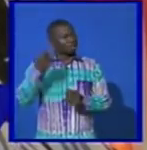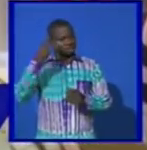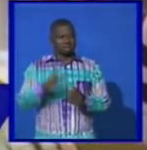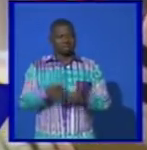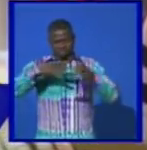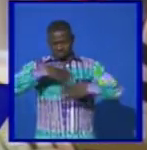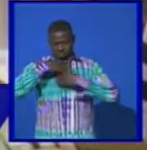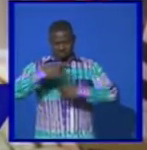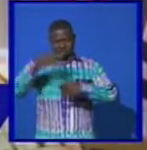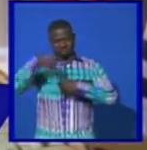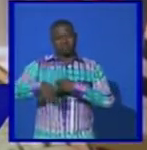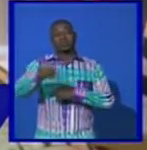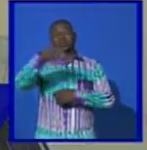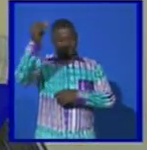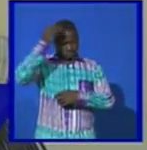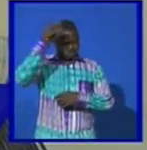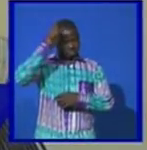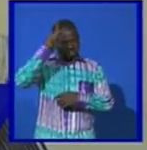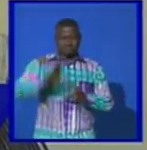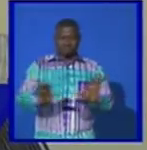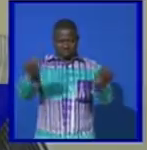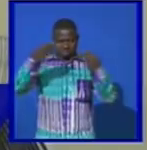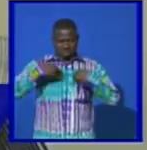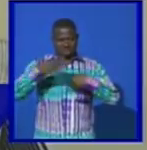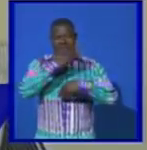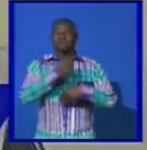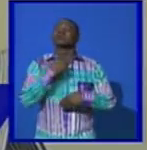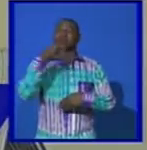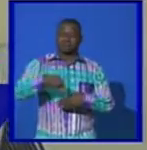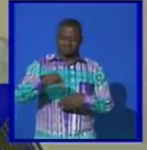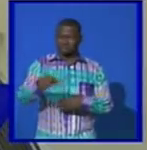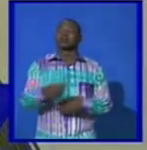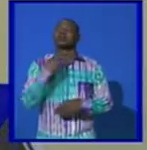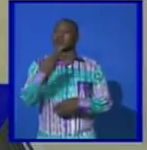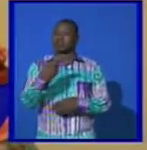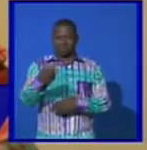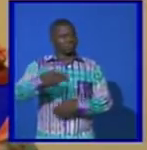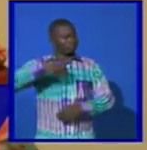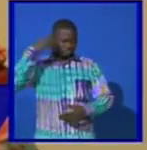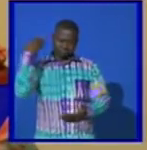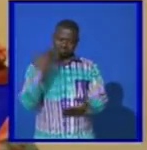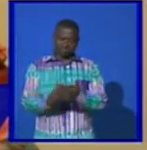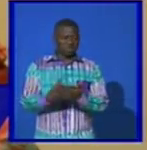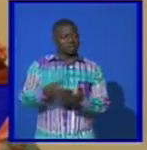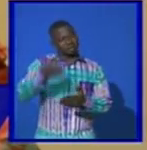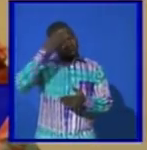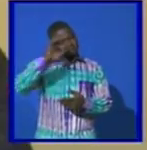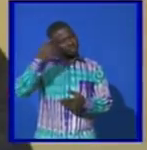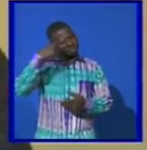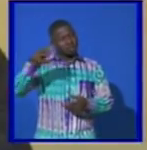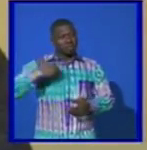sa sollicitude, mais reste convaincu que la réponse sera positive. Car, selon ses membres, l'homme a